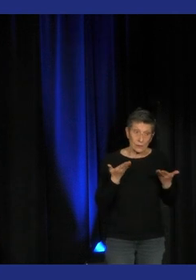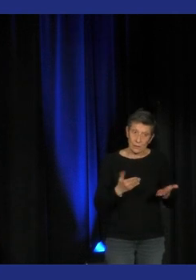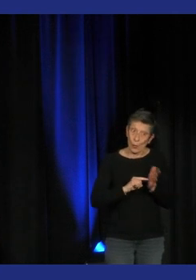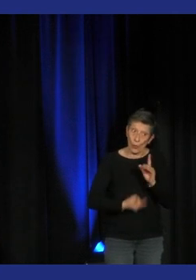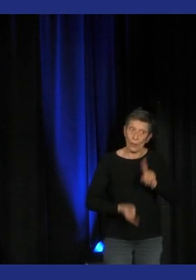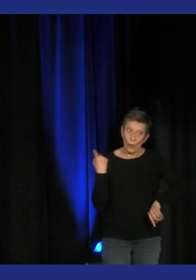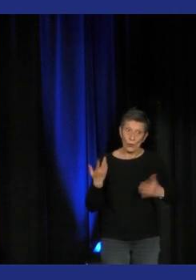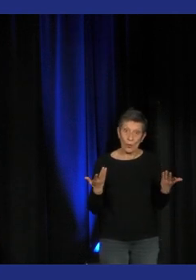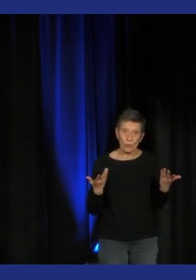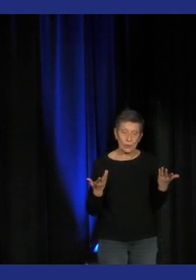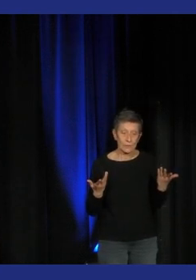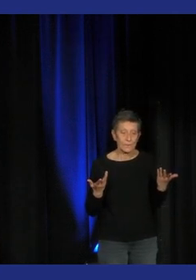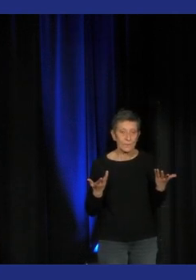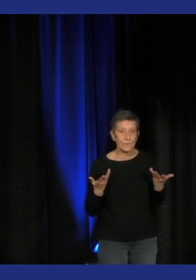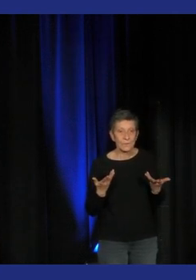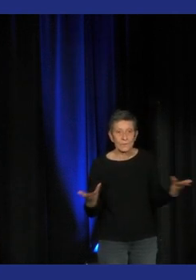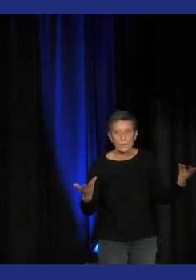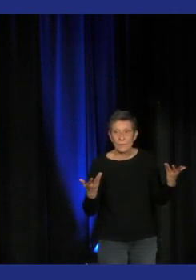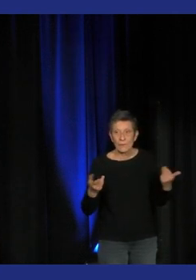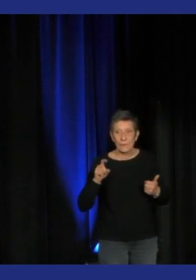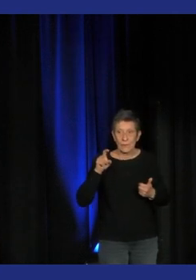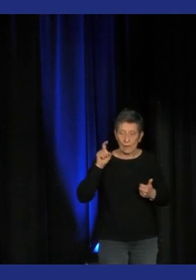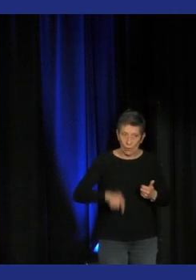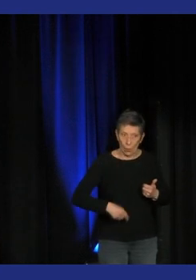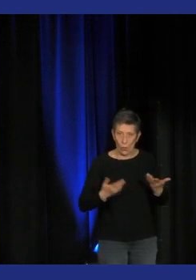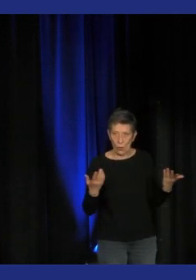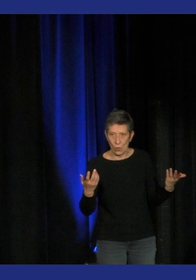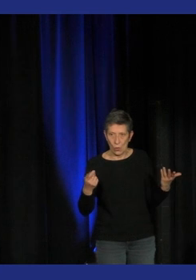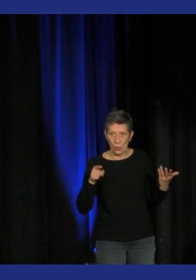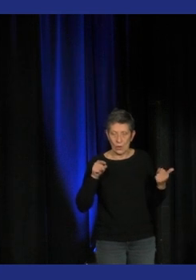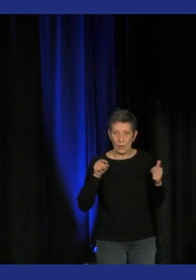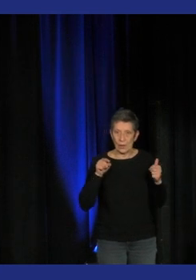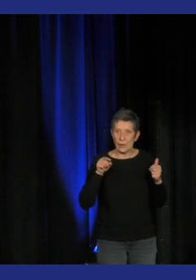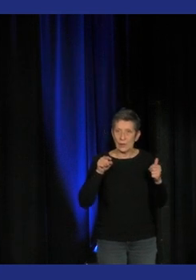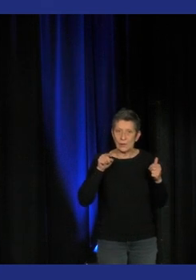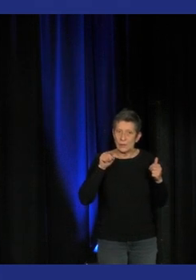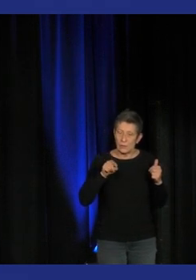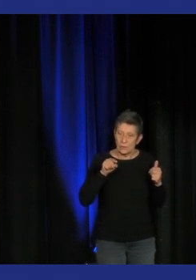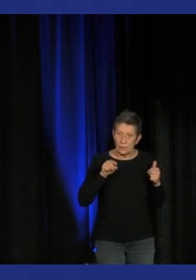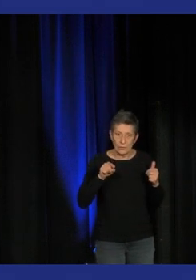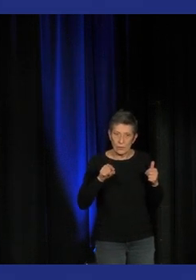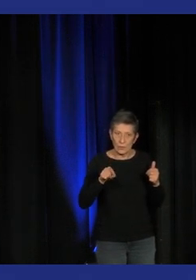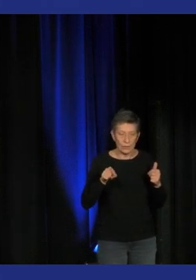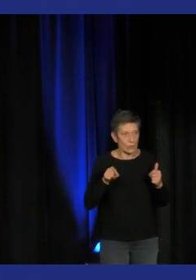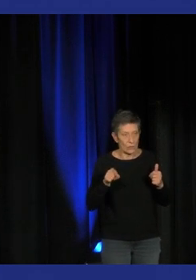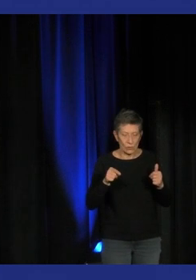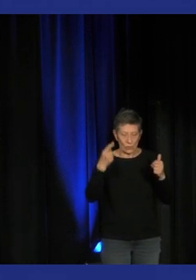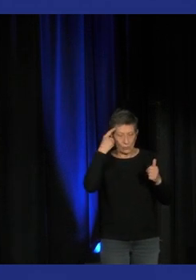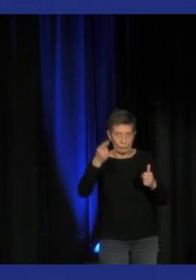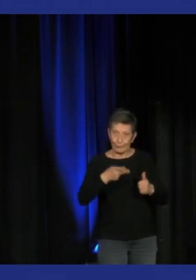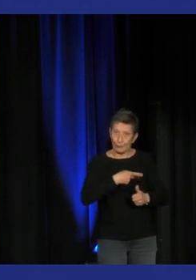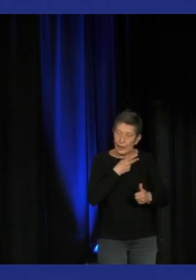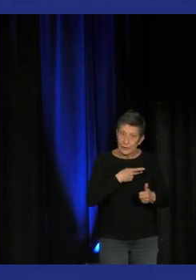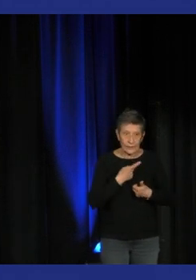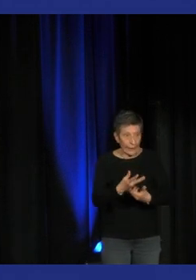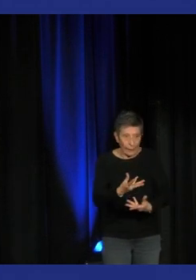aussi. Où voilà, il faut faire la différence entre pouvoir accéder à une médecine bienveillante